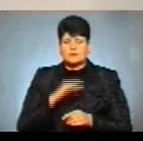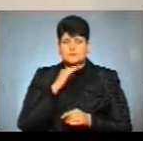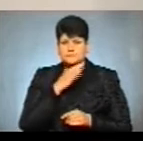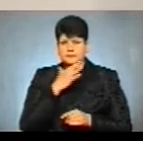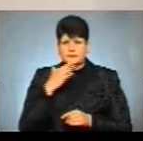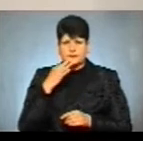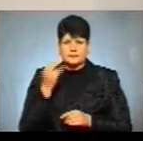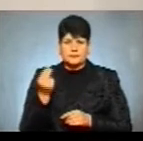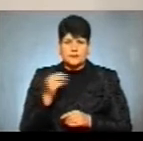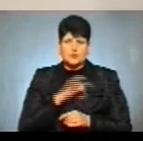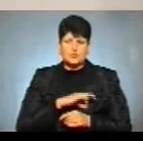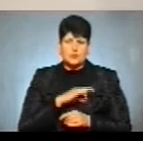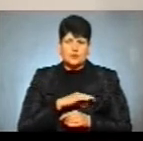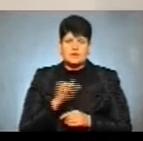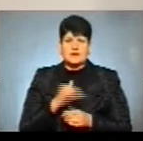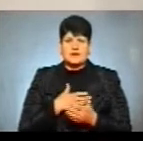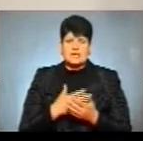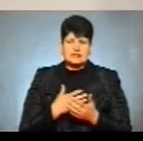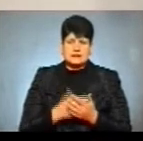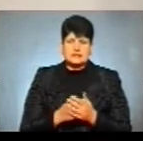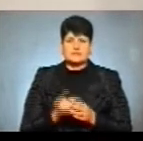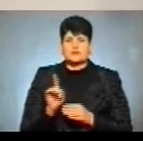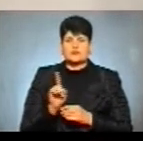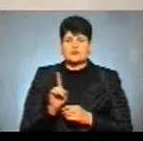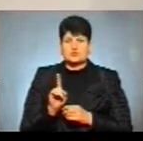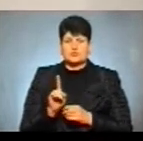достатньо коштів і з доходів, і з активів,